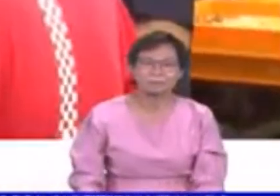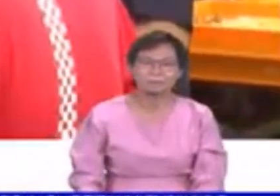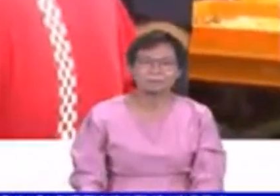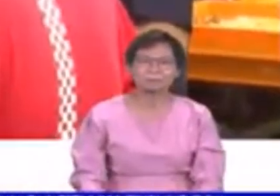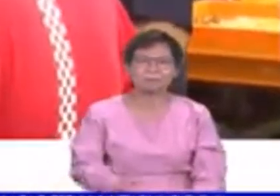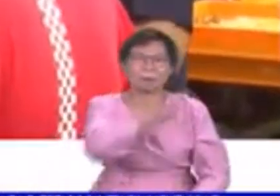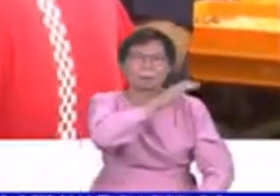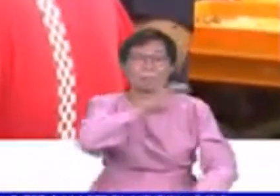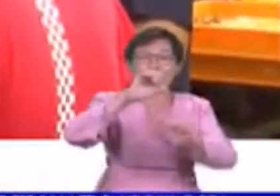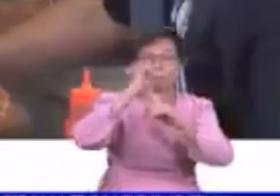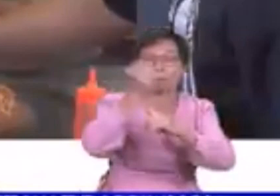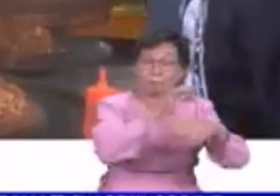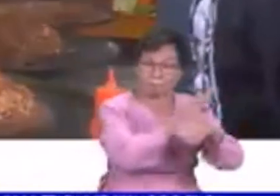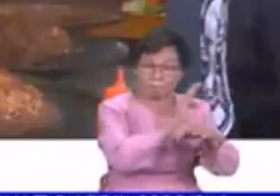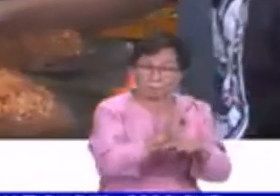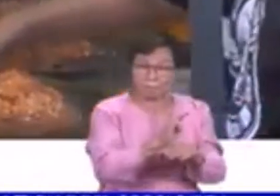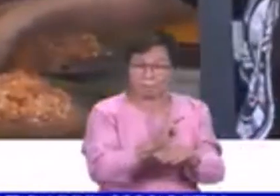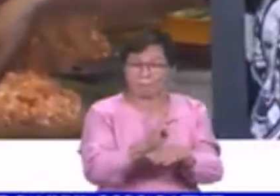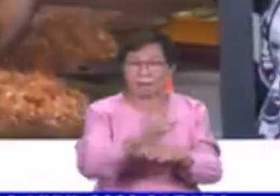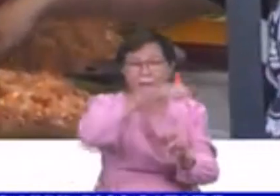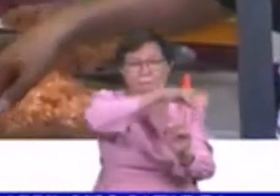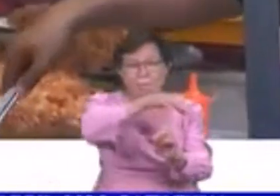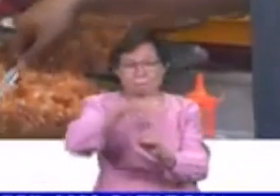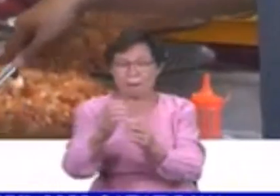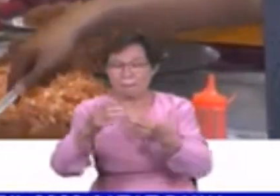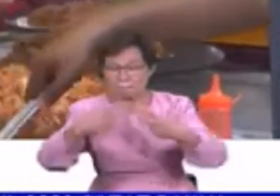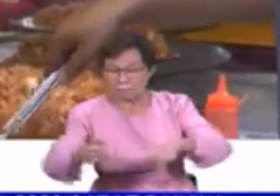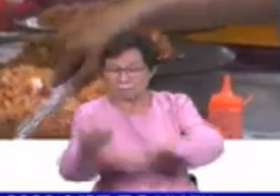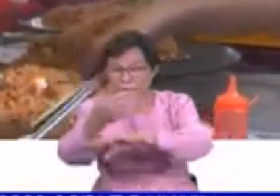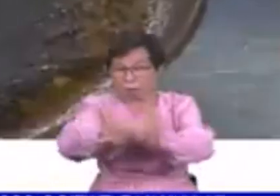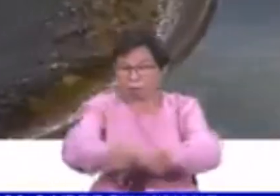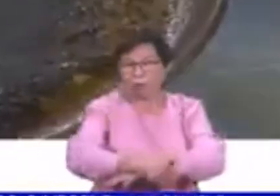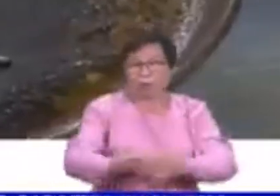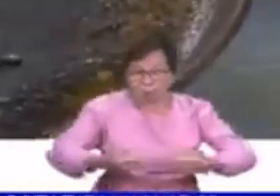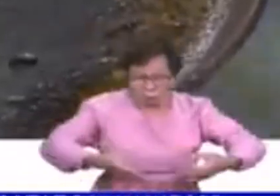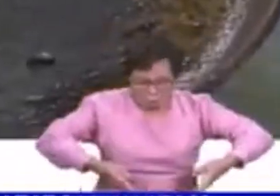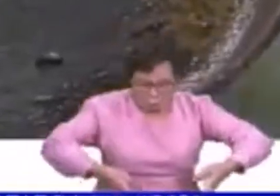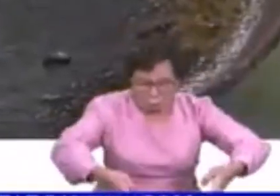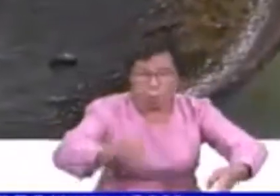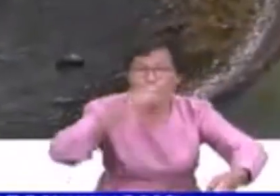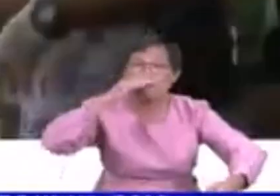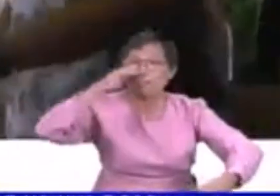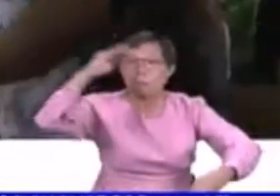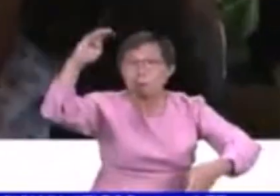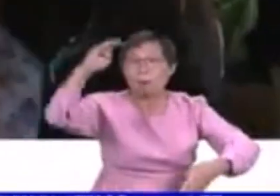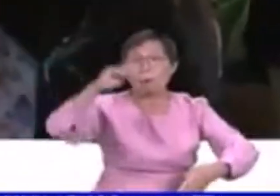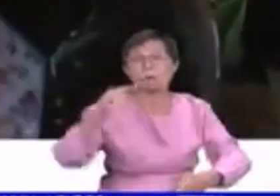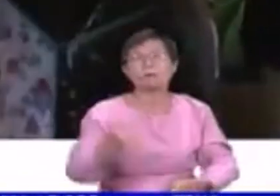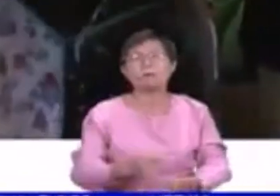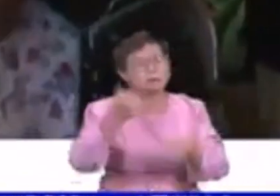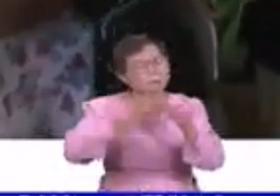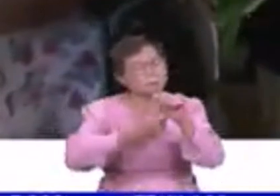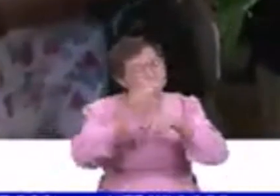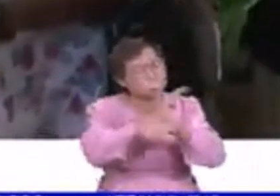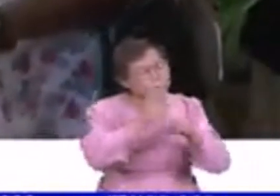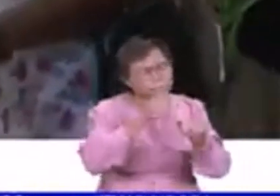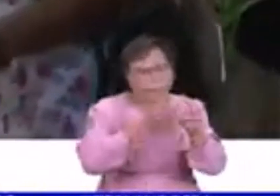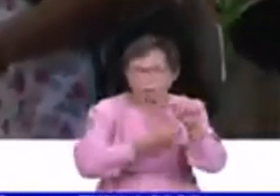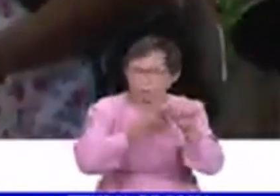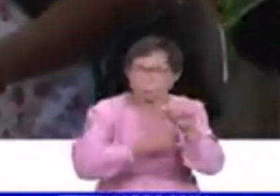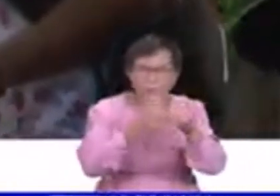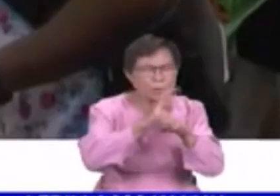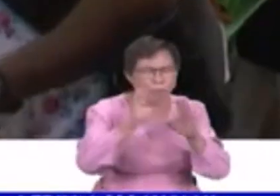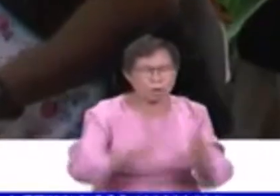Menurut Pengerusi Persatuan Peniaga dan Penjaja Pasar Malam, Lorong Tuanku Abdul Rahman Azhalim Suradi, setiap peniaga sedia